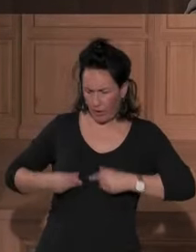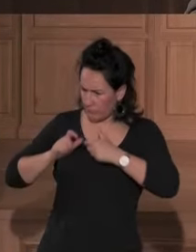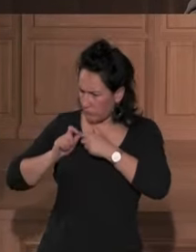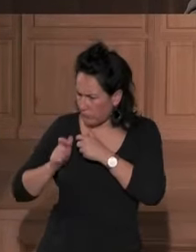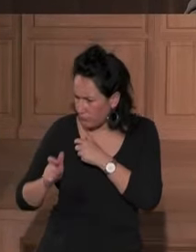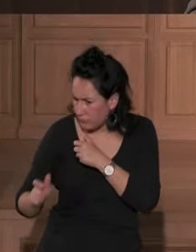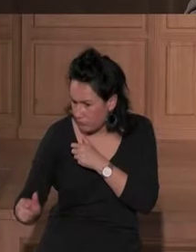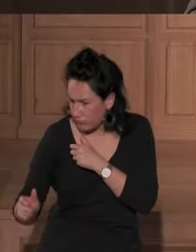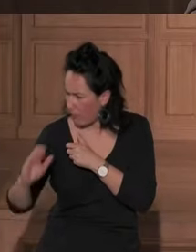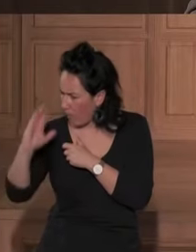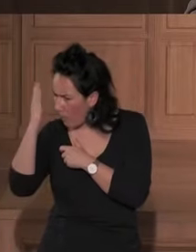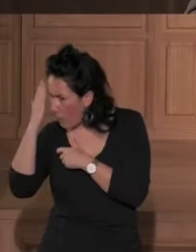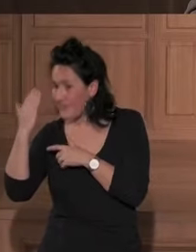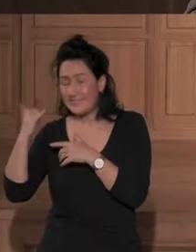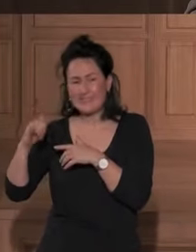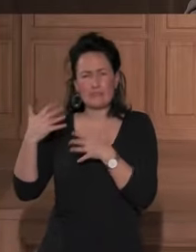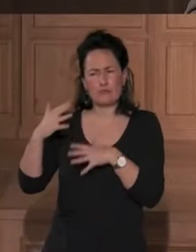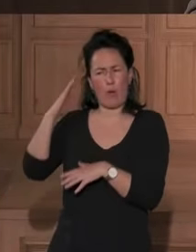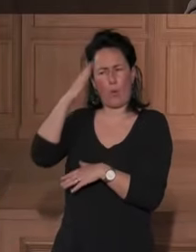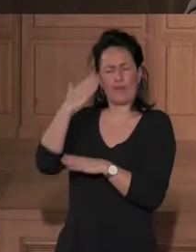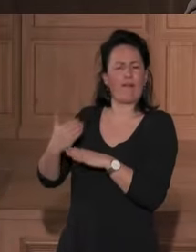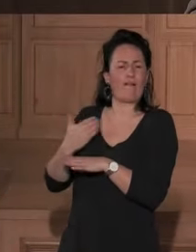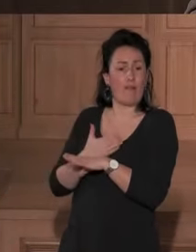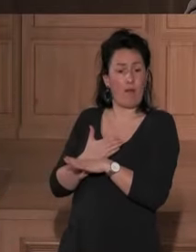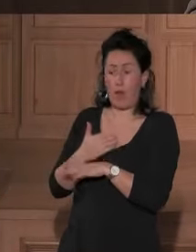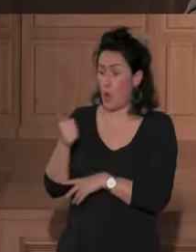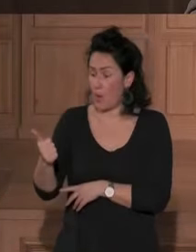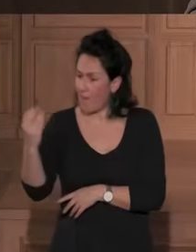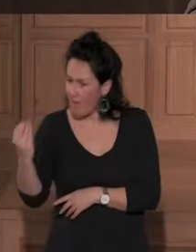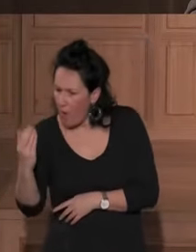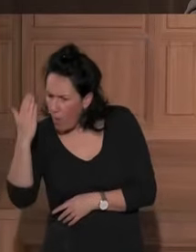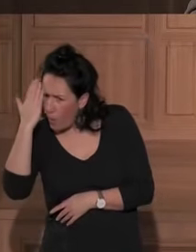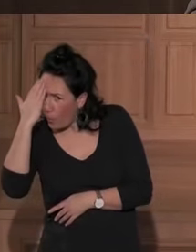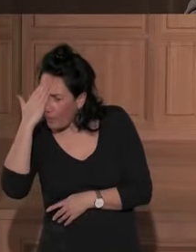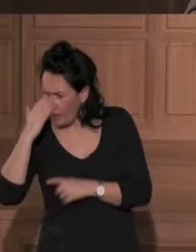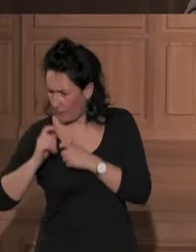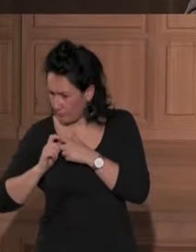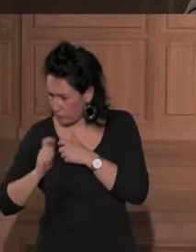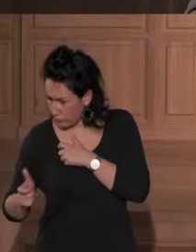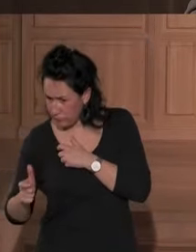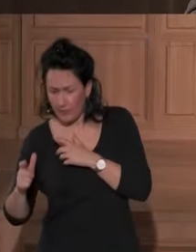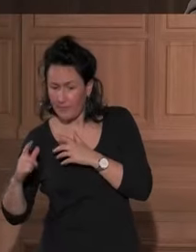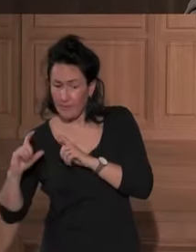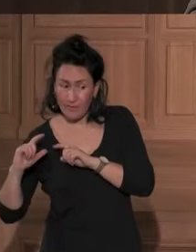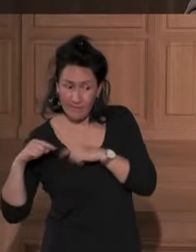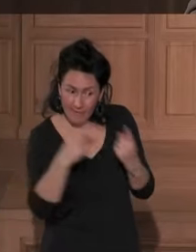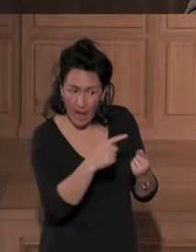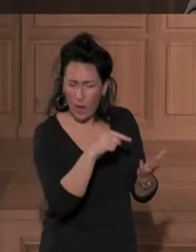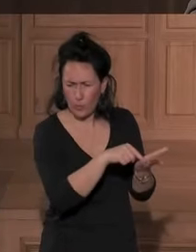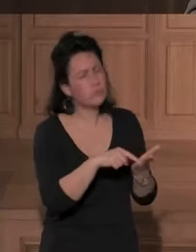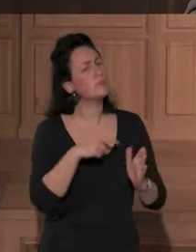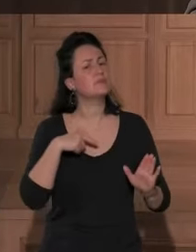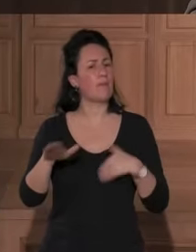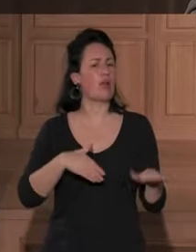connaît l'enfant avant que l'enfant arrive et que l'enfant, lui, connaît le dispositif d'accueil où il va, ça match,